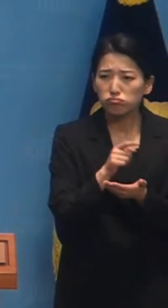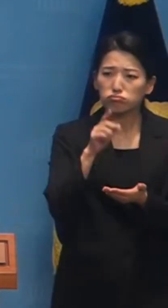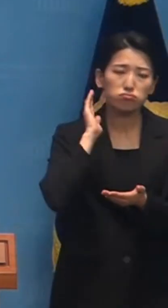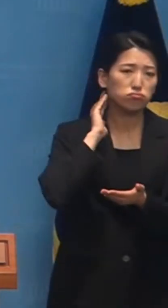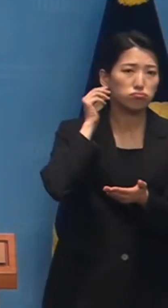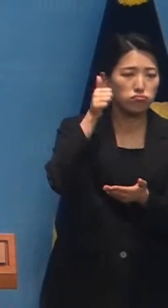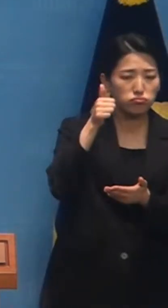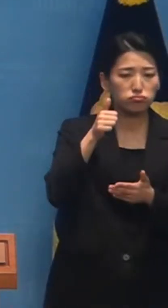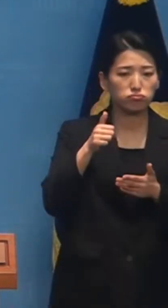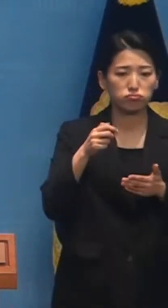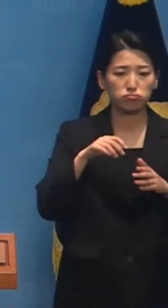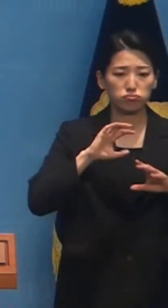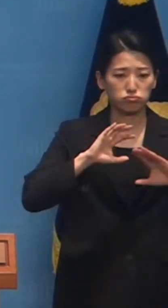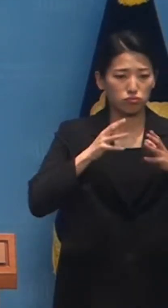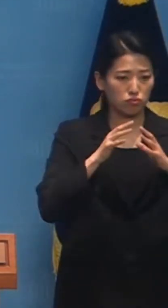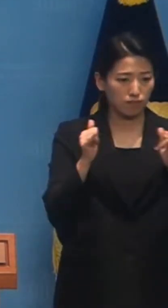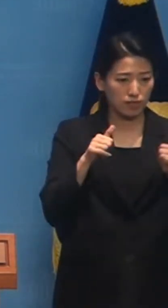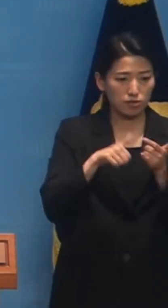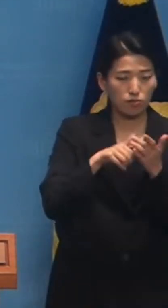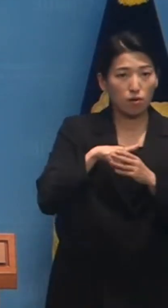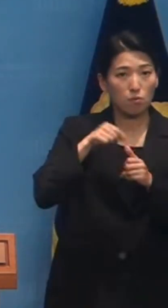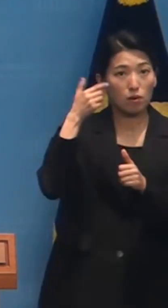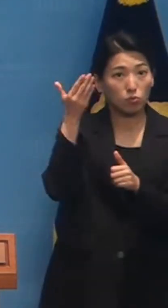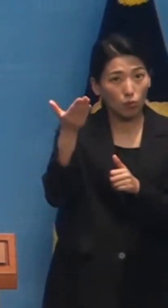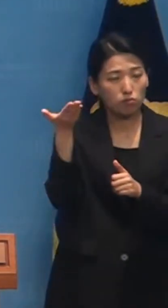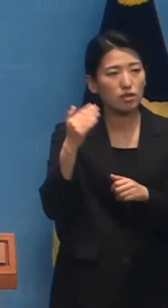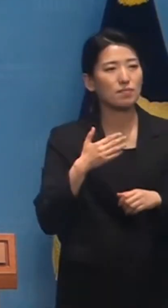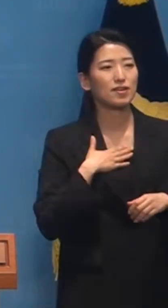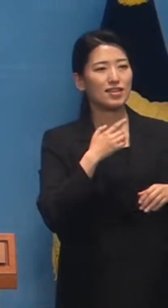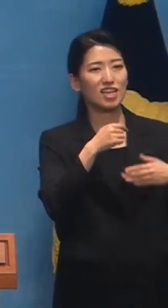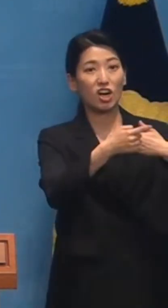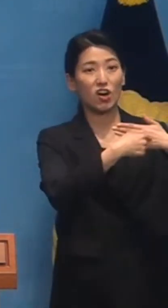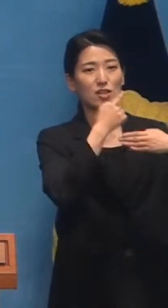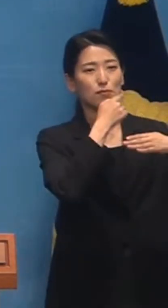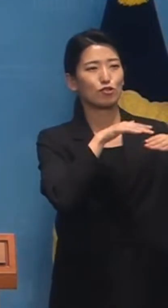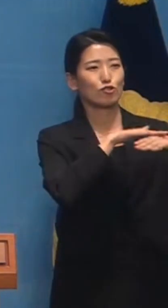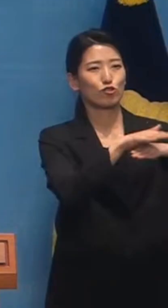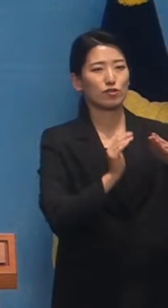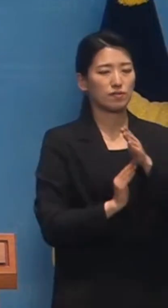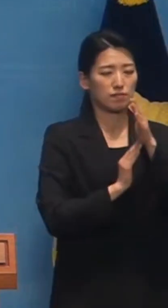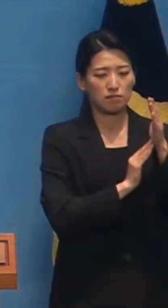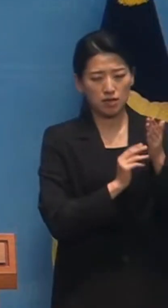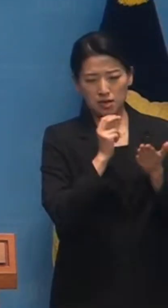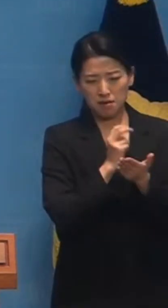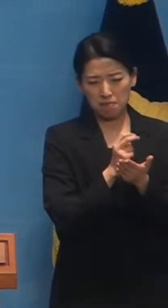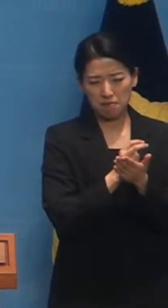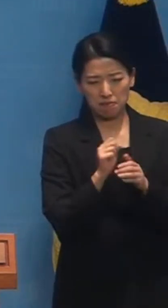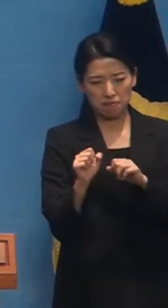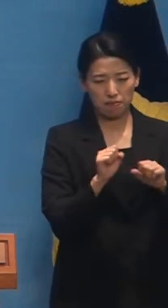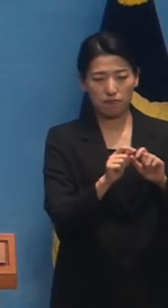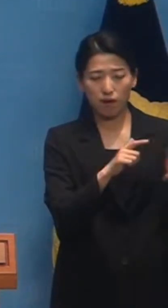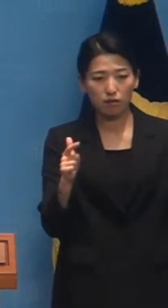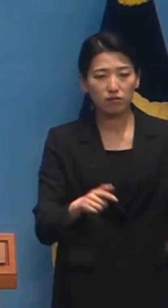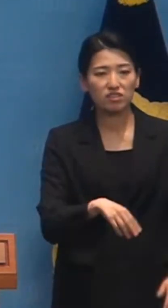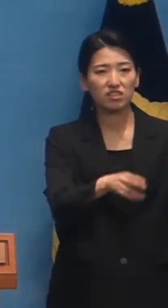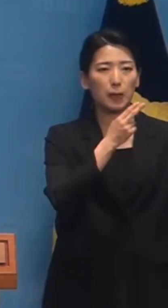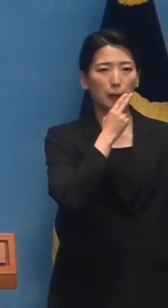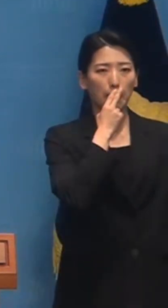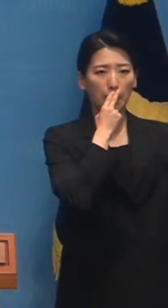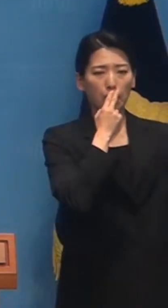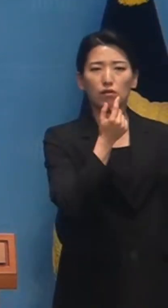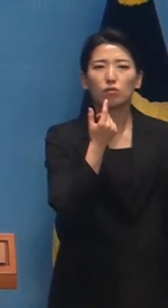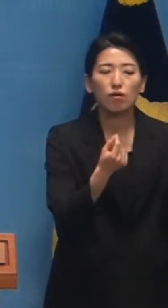모든 것을 민주주의라는 이름하에 법을 가지고 독재를 시작하는 모습, 이게 히틀러입니다. 라는 등 편견이 들어간